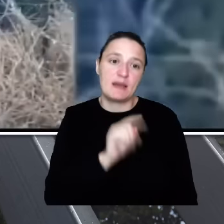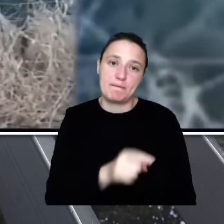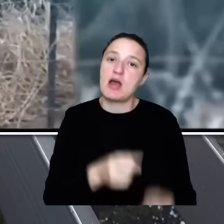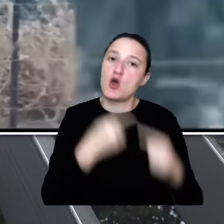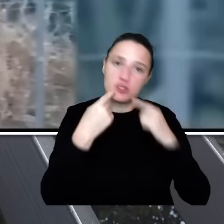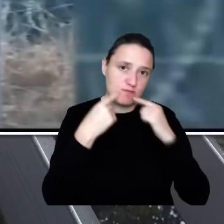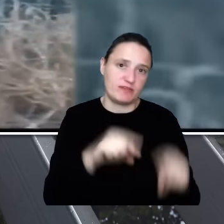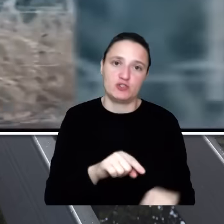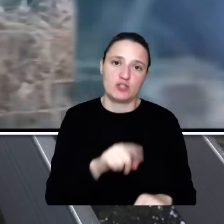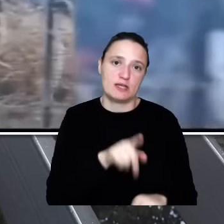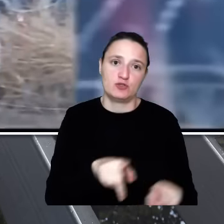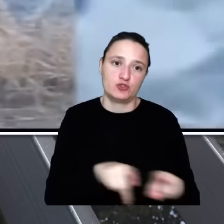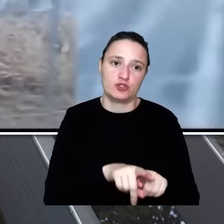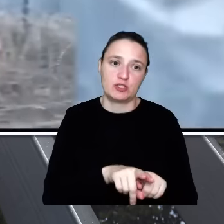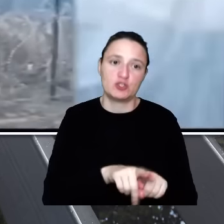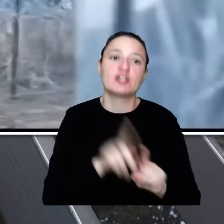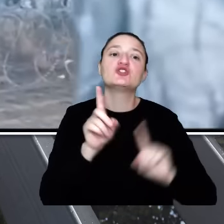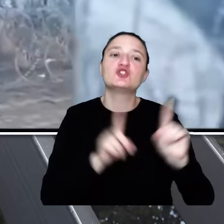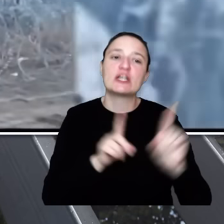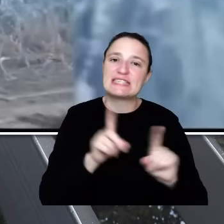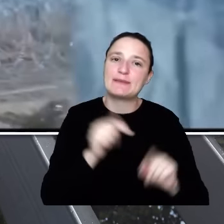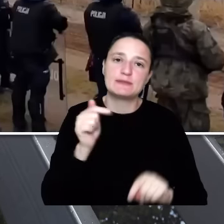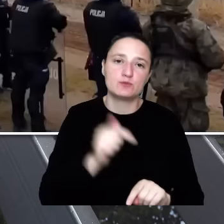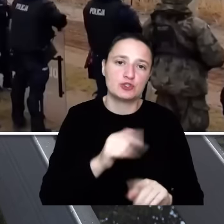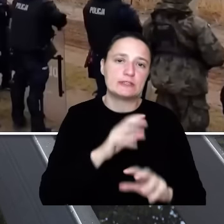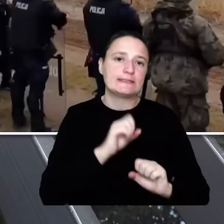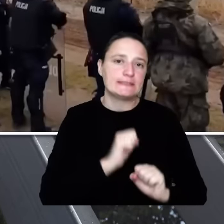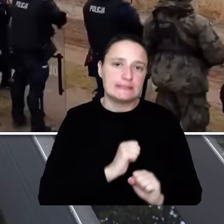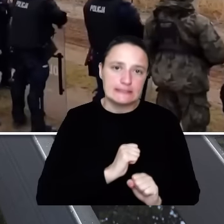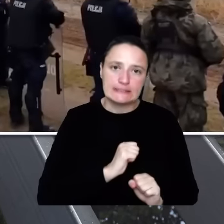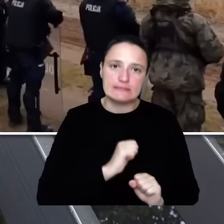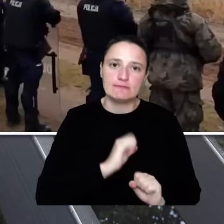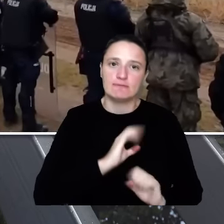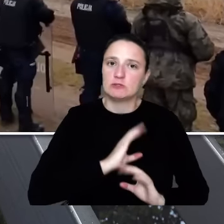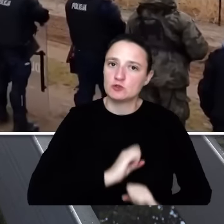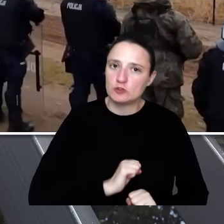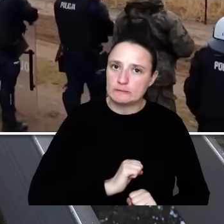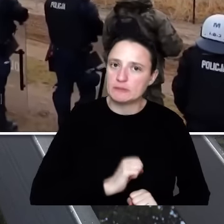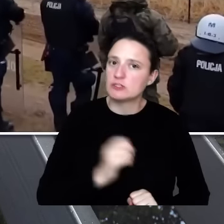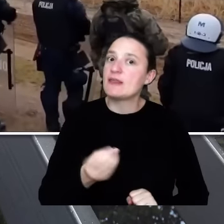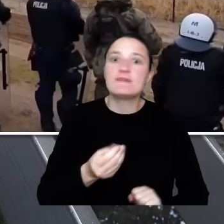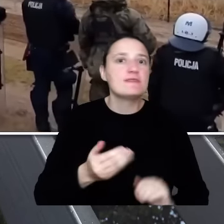Aby czasami nawet zacisnąć zęby, ale jeszcze nie dolewać